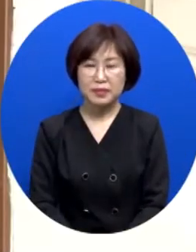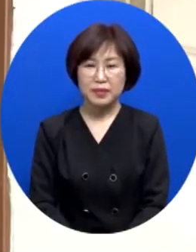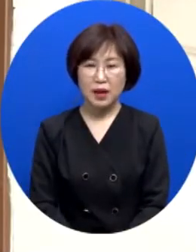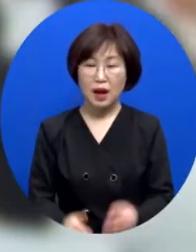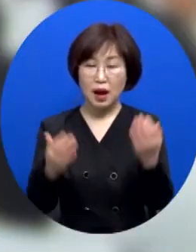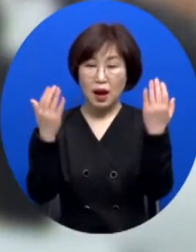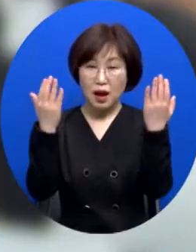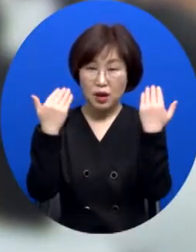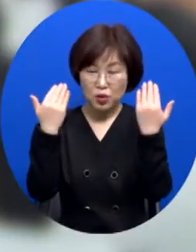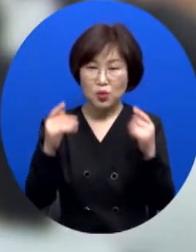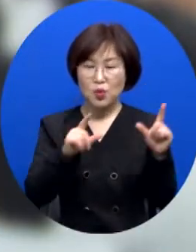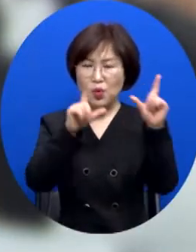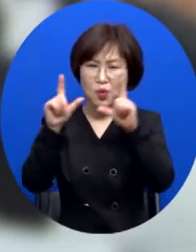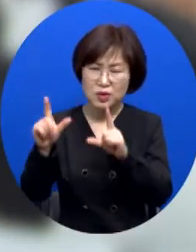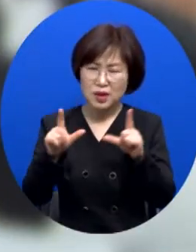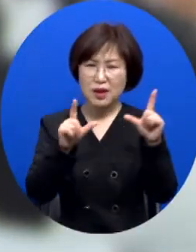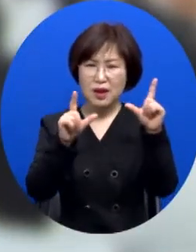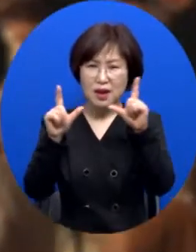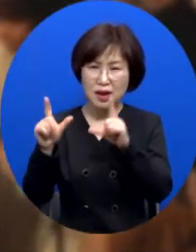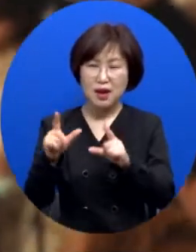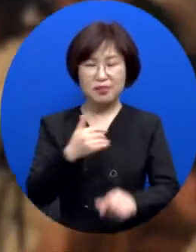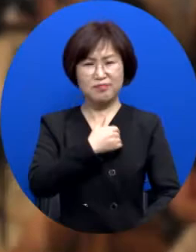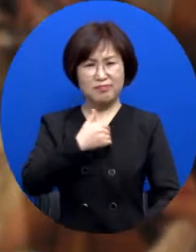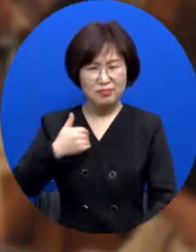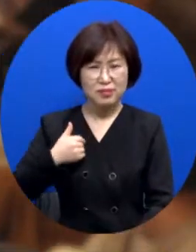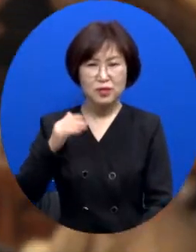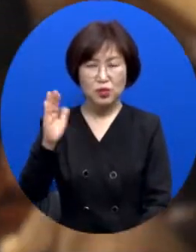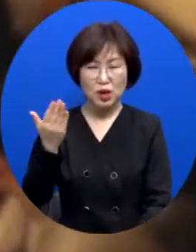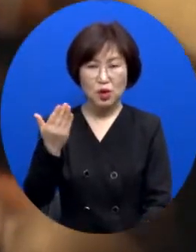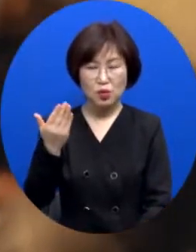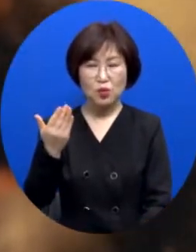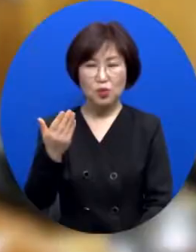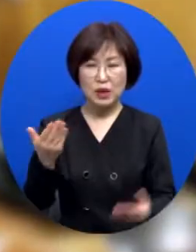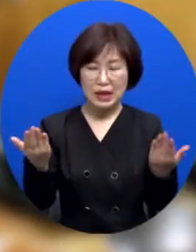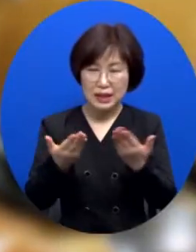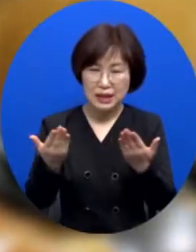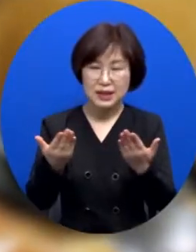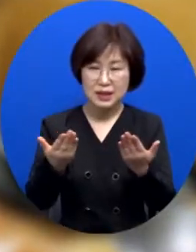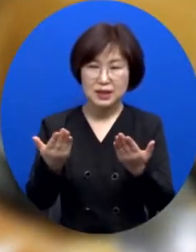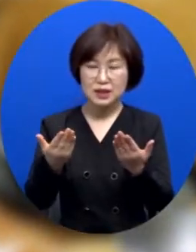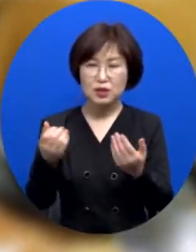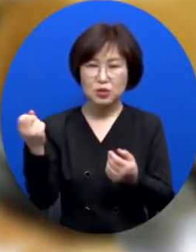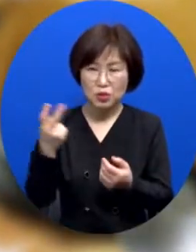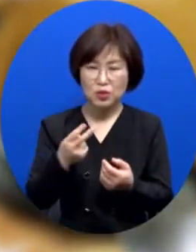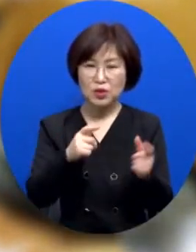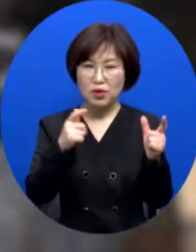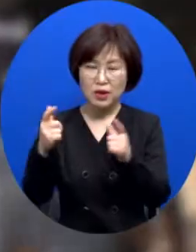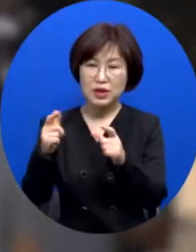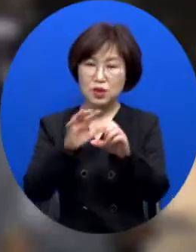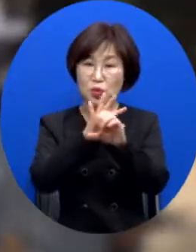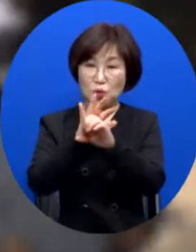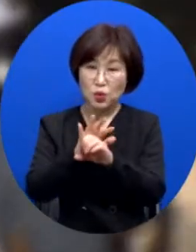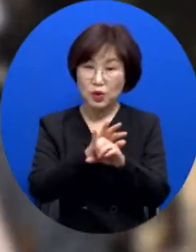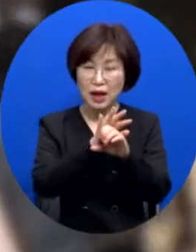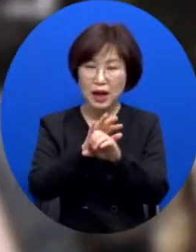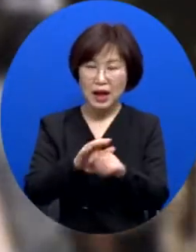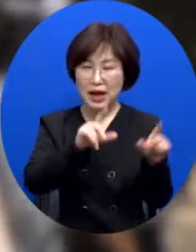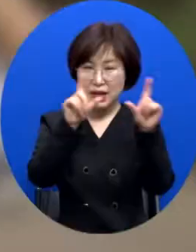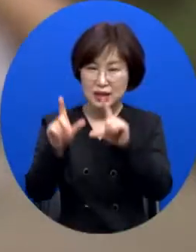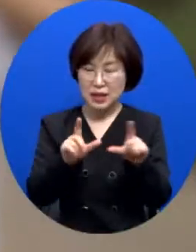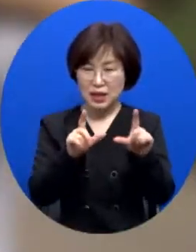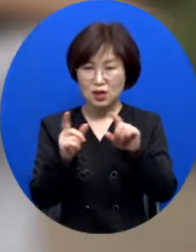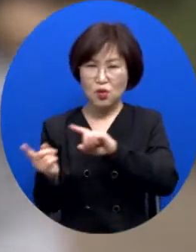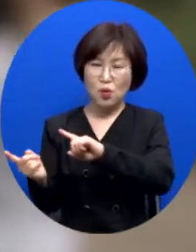학업과 학창 생활을 제대로 만끽하는 것에서부터 사업장 운영 등 새해에는 코로나19로부터 일상 회복을 바라는